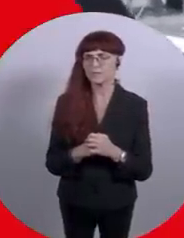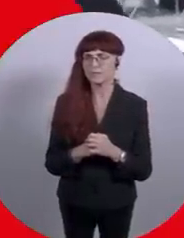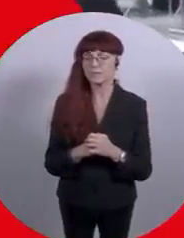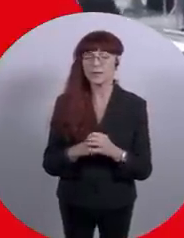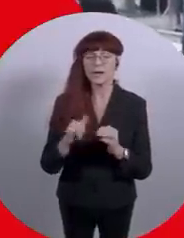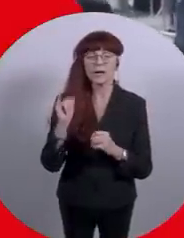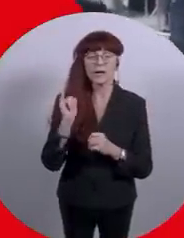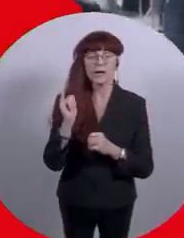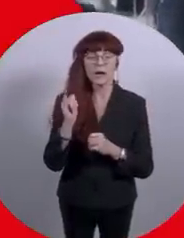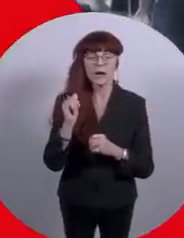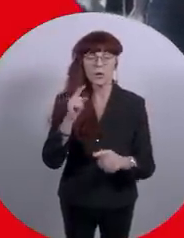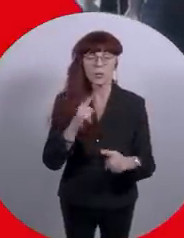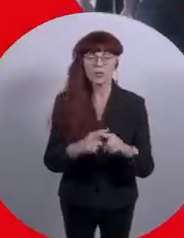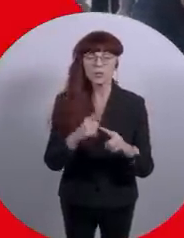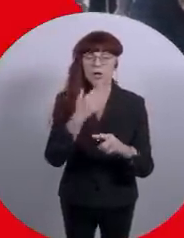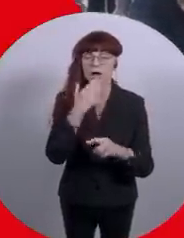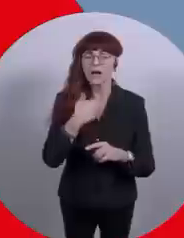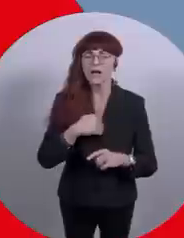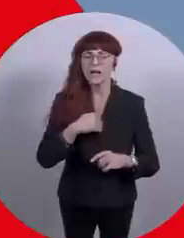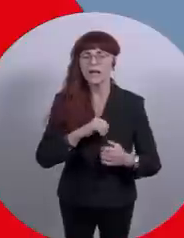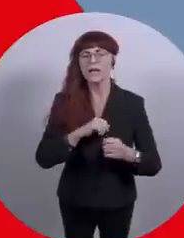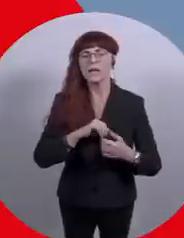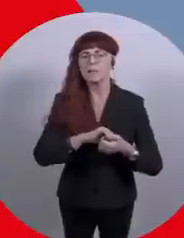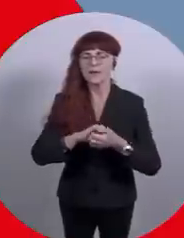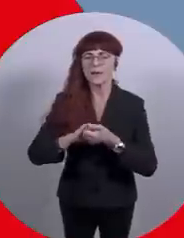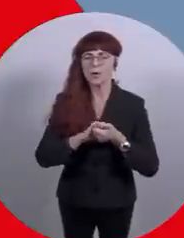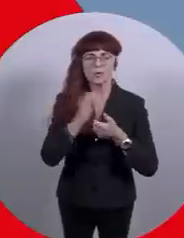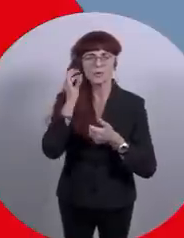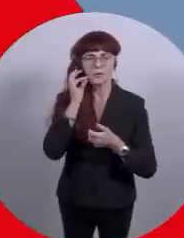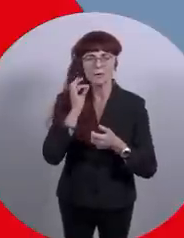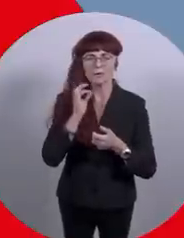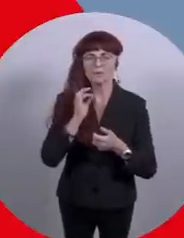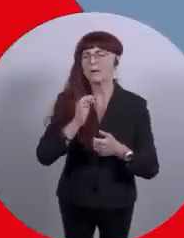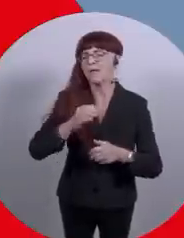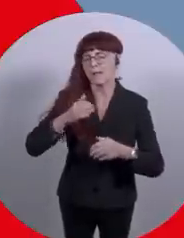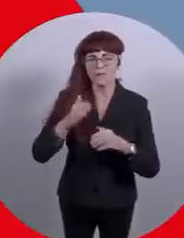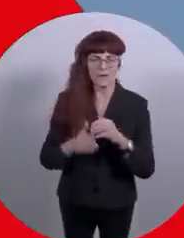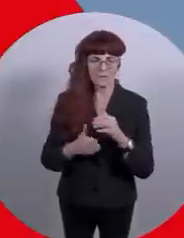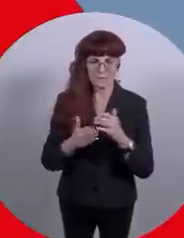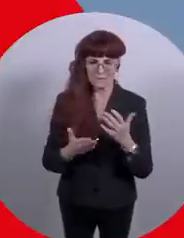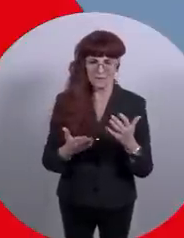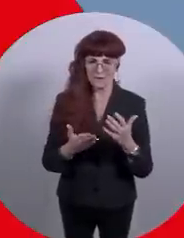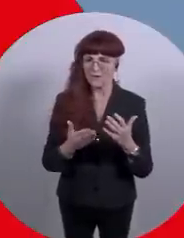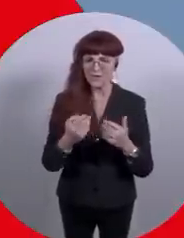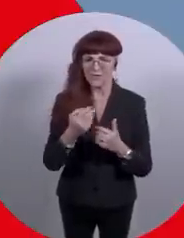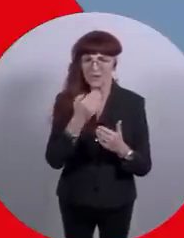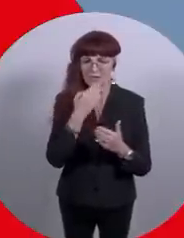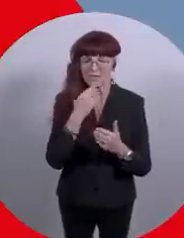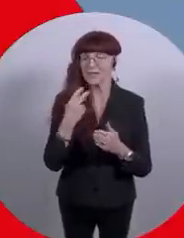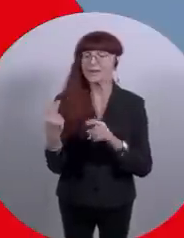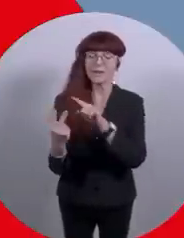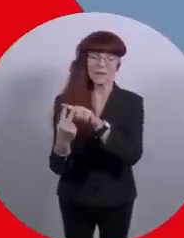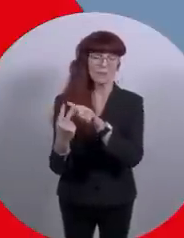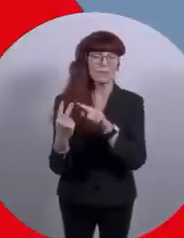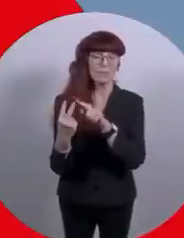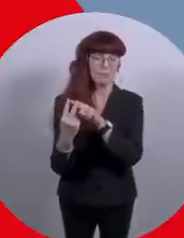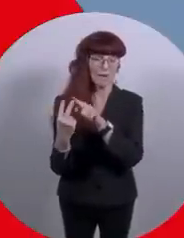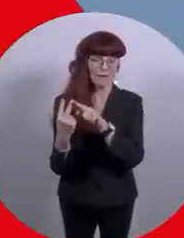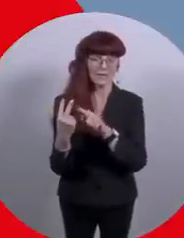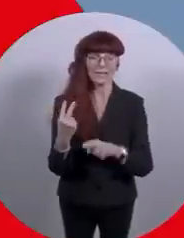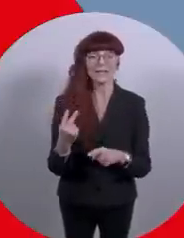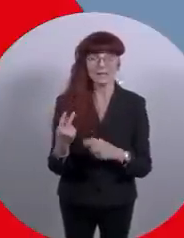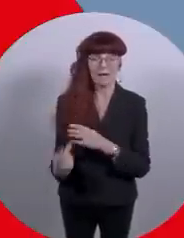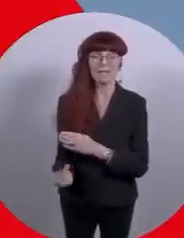ja und liebe Genossinnen last but not least darf ich die beiden Kandidaten für den